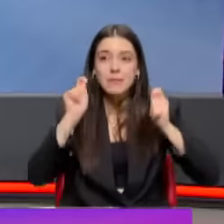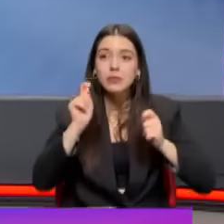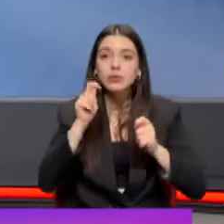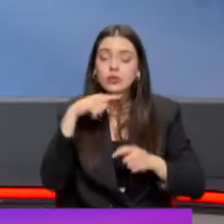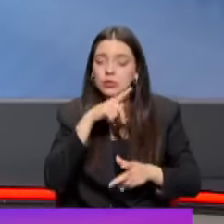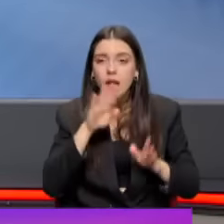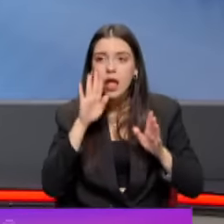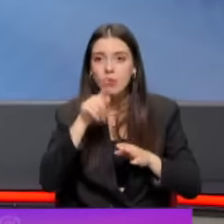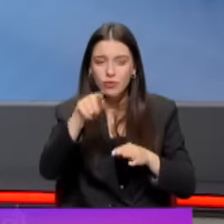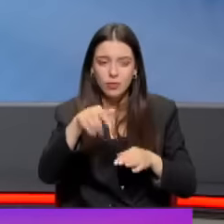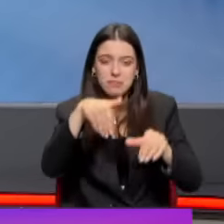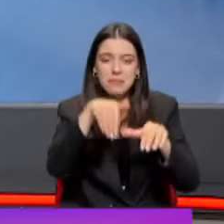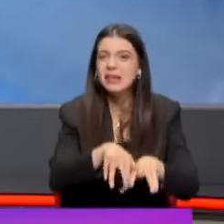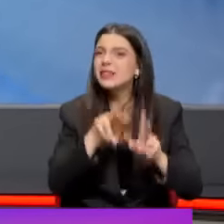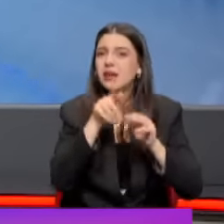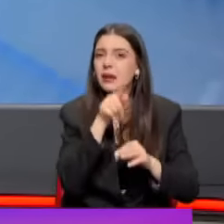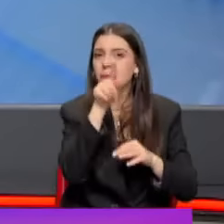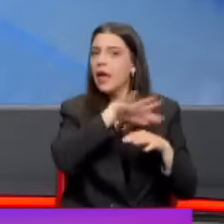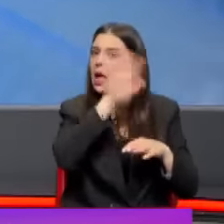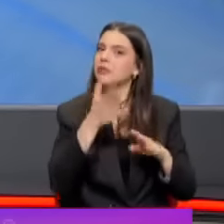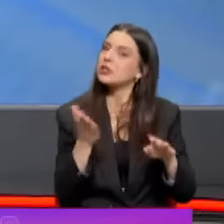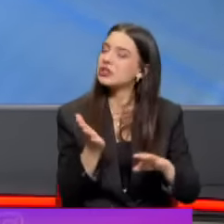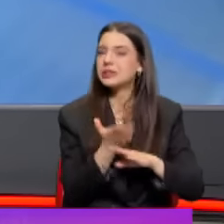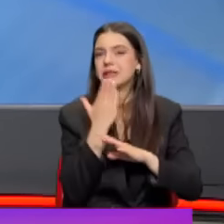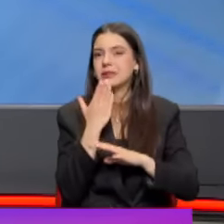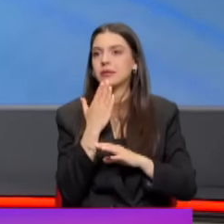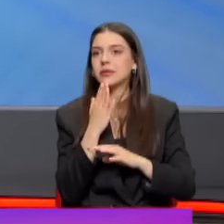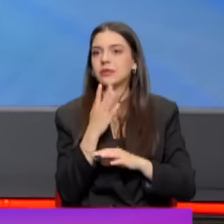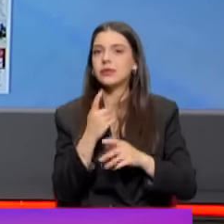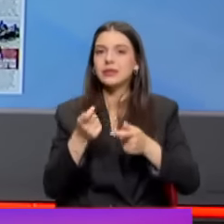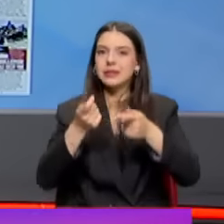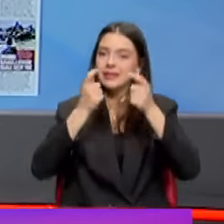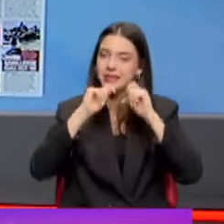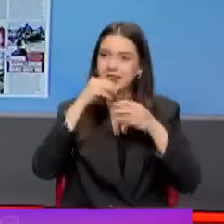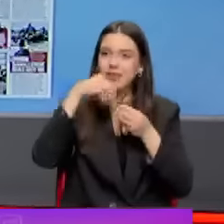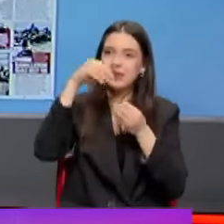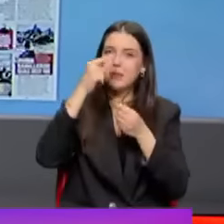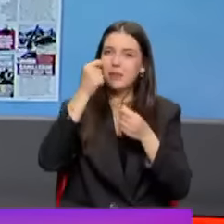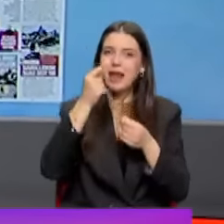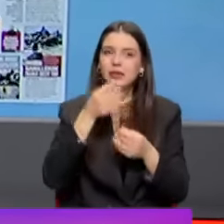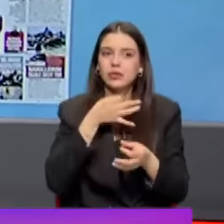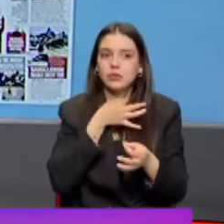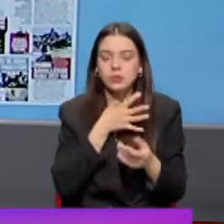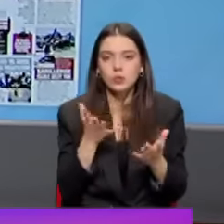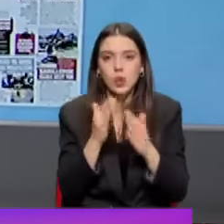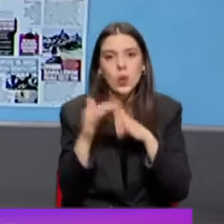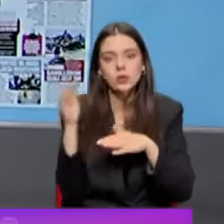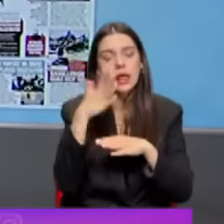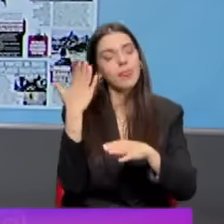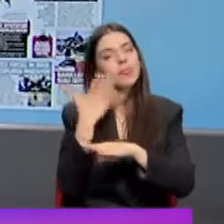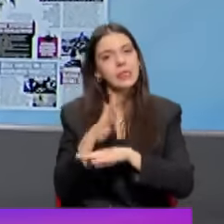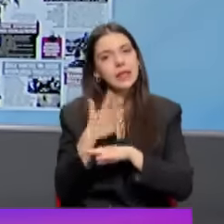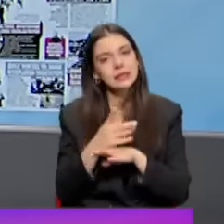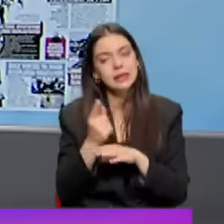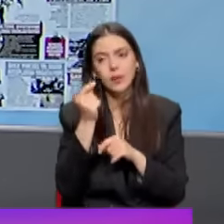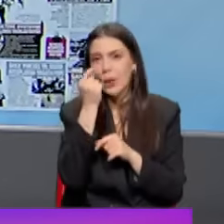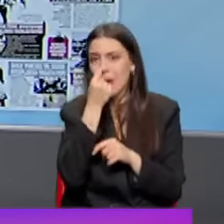zorunda kaldıkları o Tab butlarından Böylece çıkabilsin kredi faizleri biraz insaflı olsun taksitleri